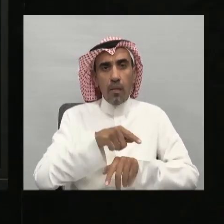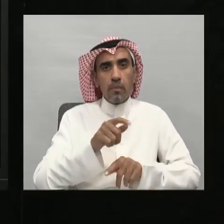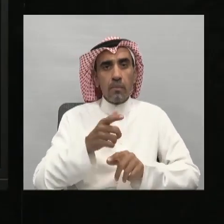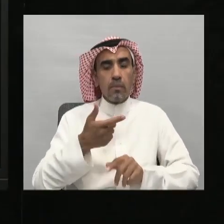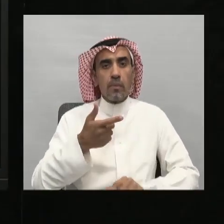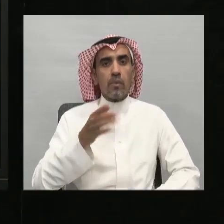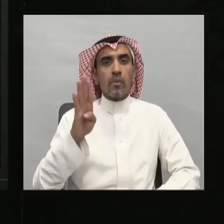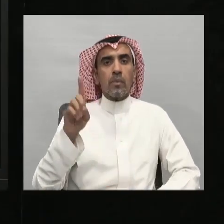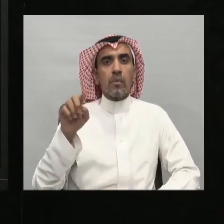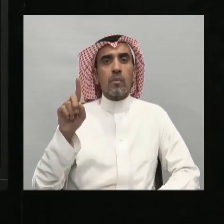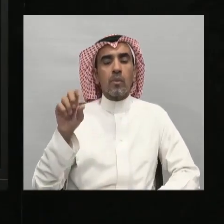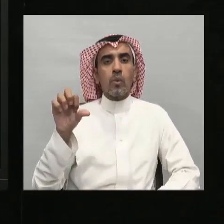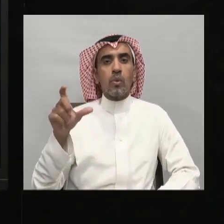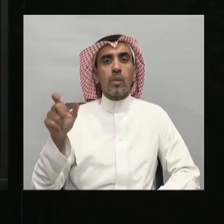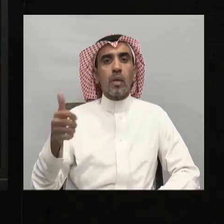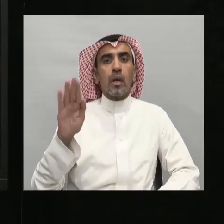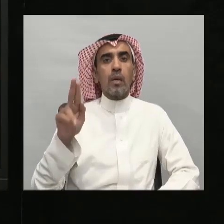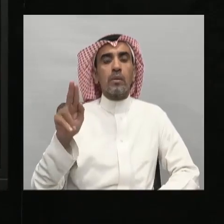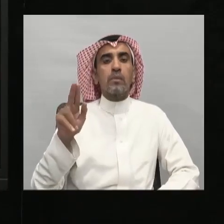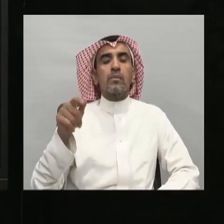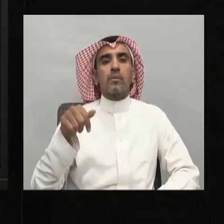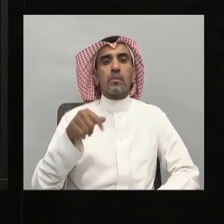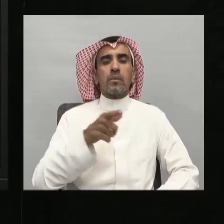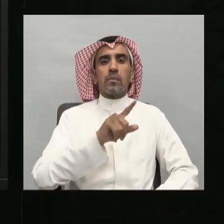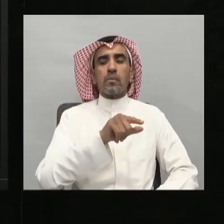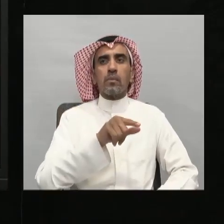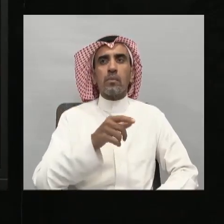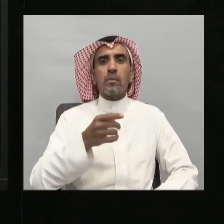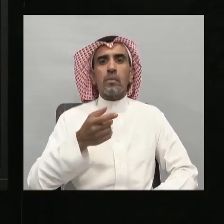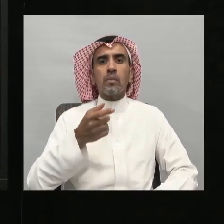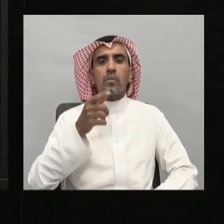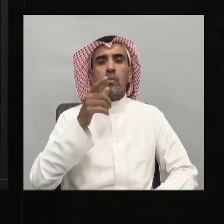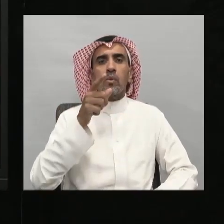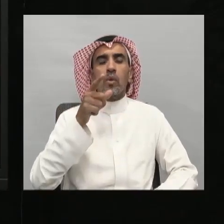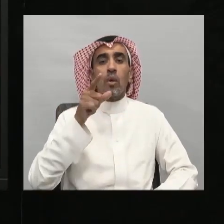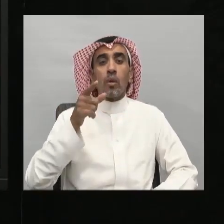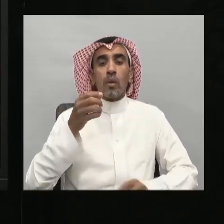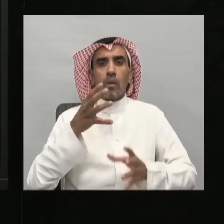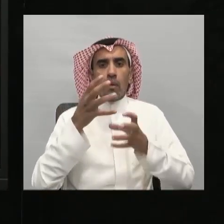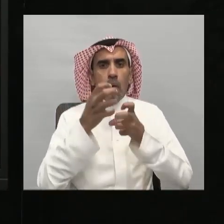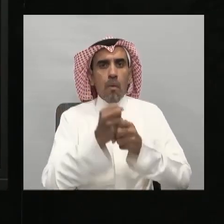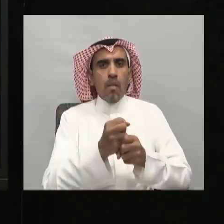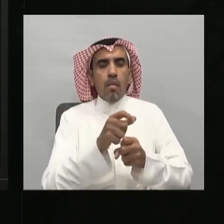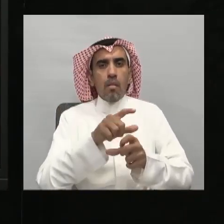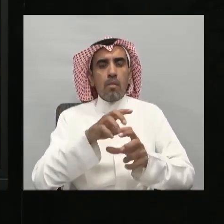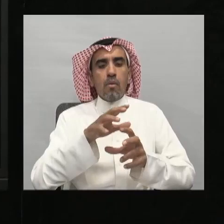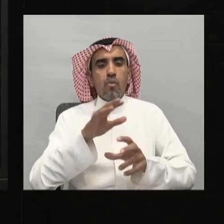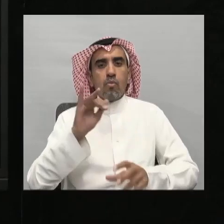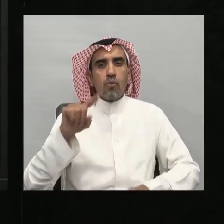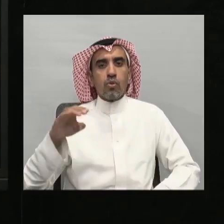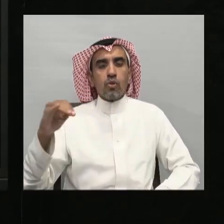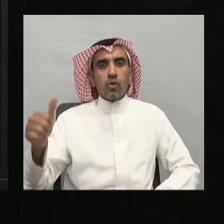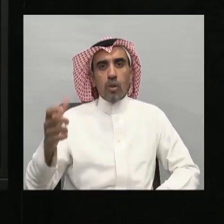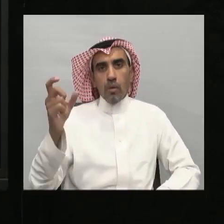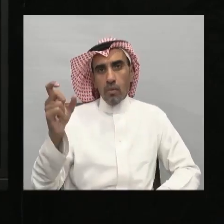مادة كربونات ماذا؟ الكالسيوم. وأهمية هذه المادة تكمن في عملية حماية ماذا؟ المرجان.